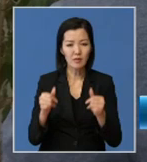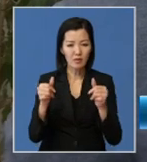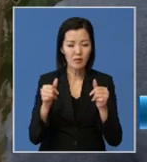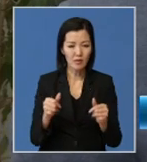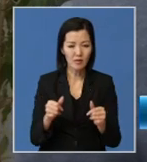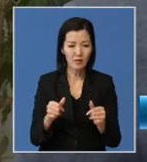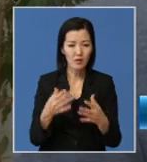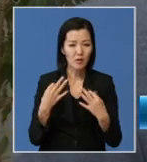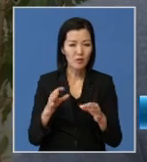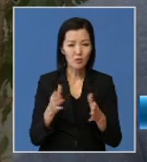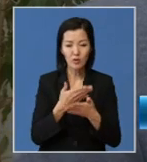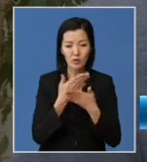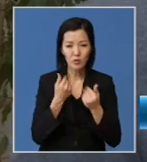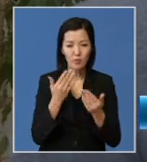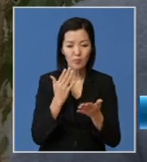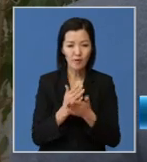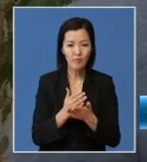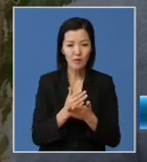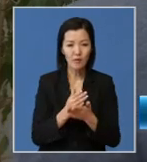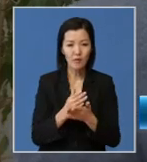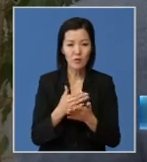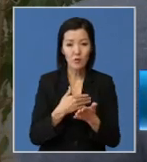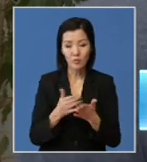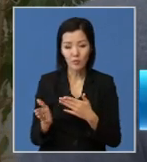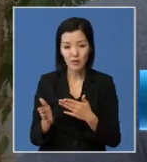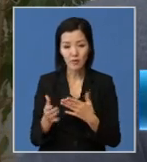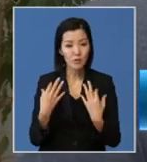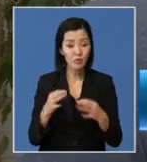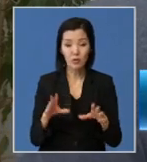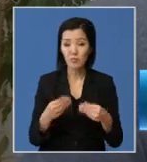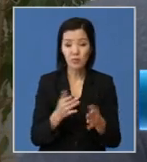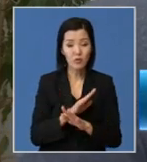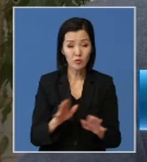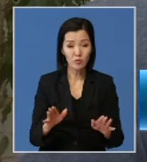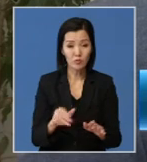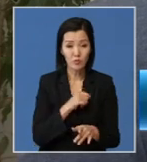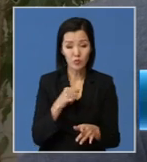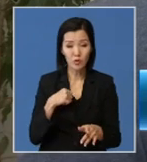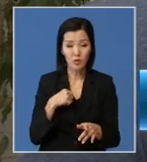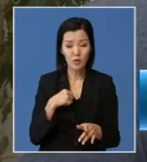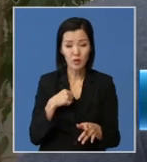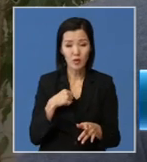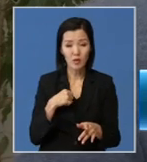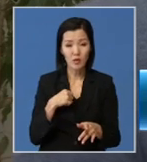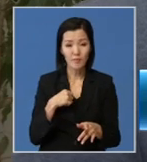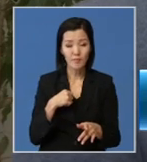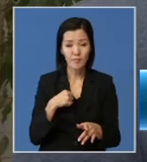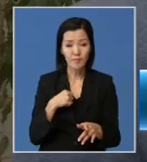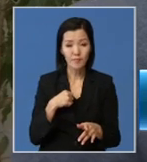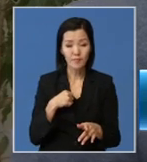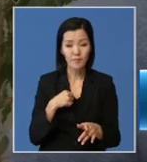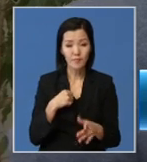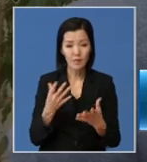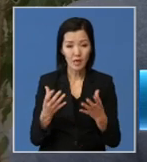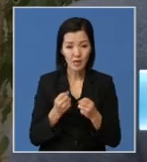беріп жатқанын ешкім білмейді. Енді жарнамасын алып тастаймыз, бізден рұқсат бермейді. Біз бермегеннің өзінде олар іліп тастайды. Біз аламыз да оны алып, басқа